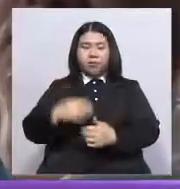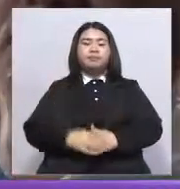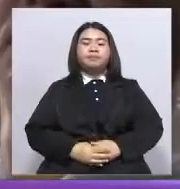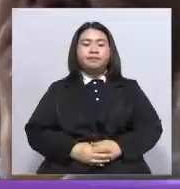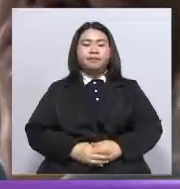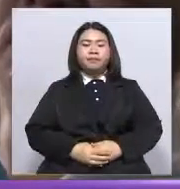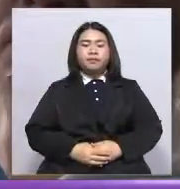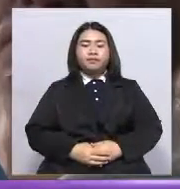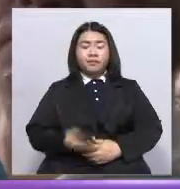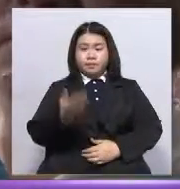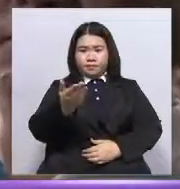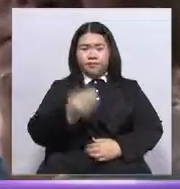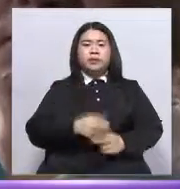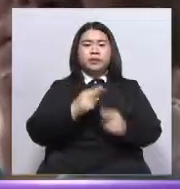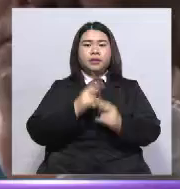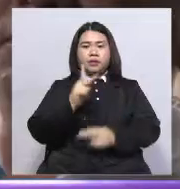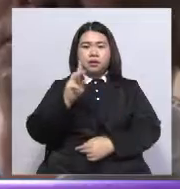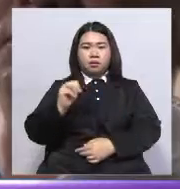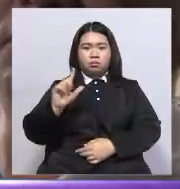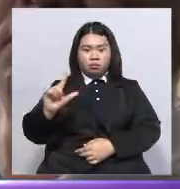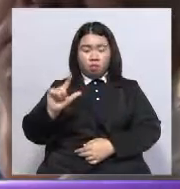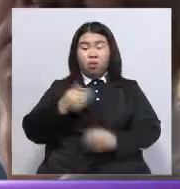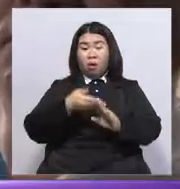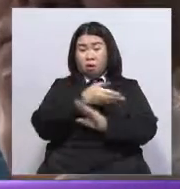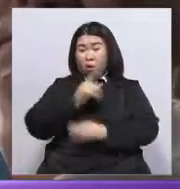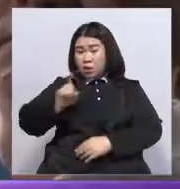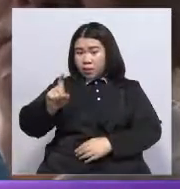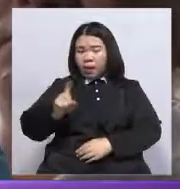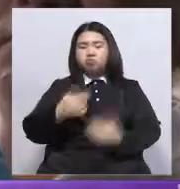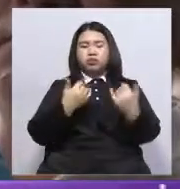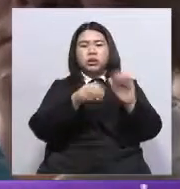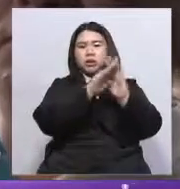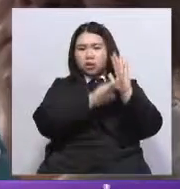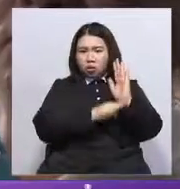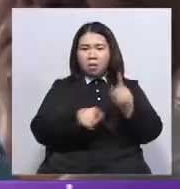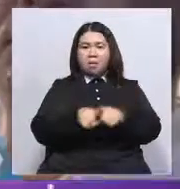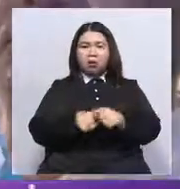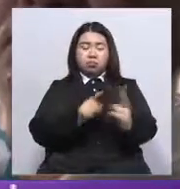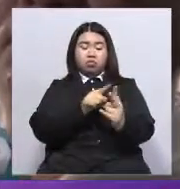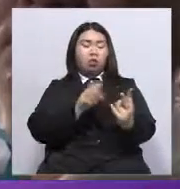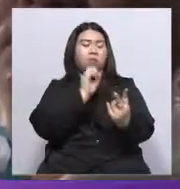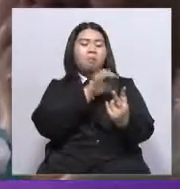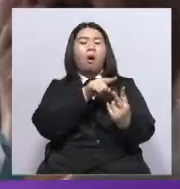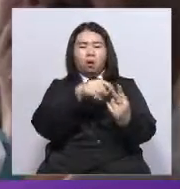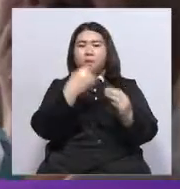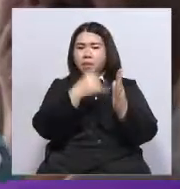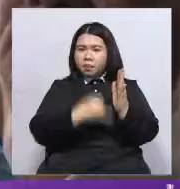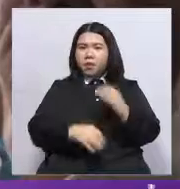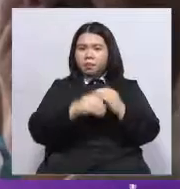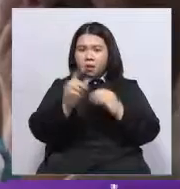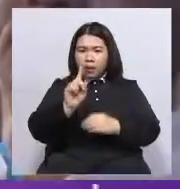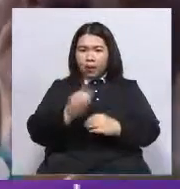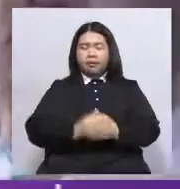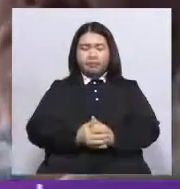โดยพลตำรวจตรีกมลนะคะก็เปิดเผยก่อนที่จะสอบปากคำว่าขั้นตอนในวันนี้จะเป็นการแจ้งข้อกล่าวหาเพิ่มเติมกับนายเปรมชัยค่ะแล้ว